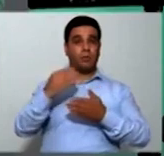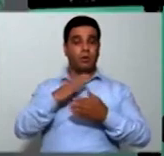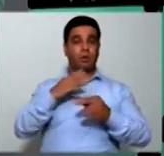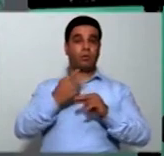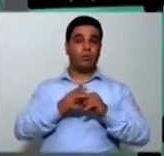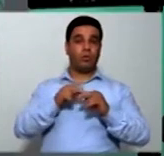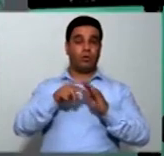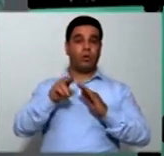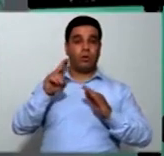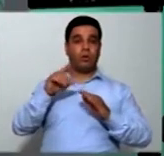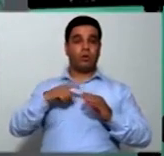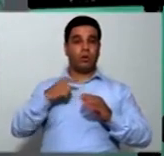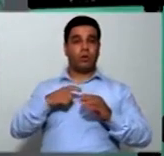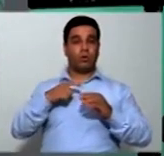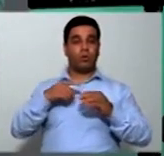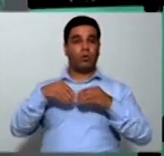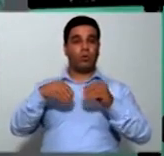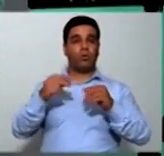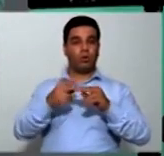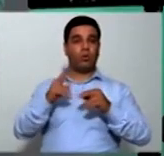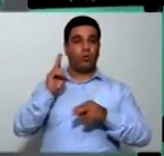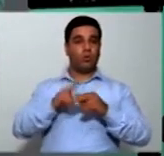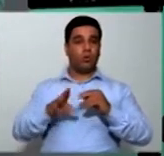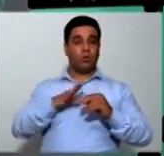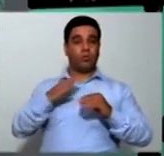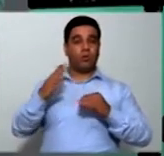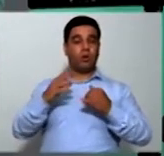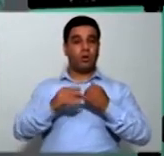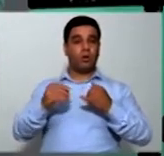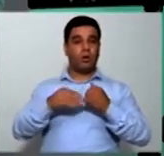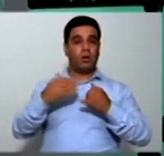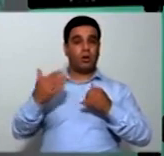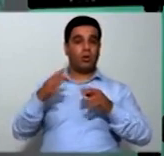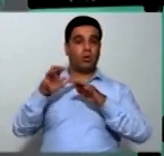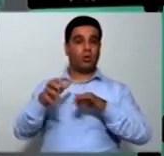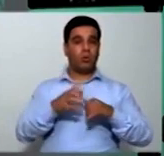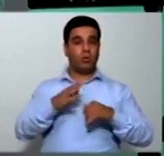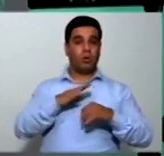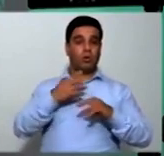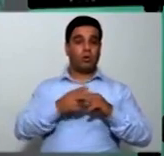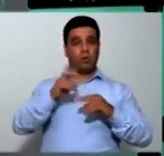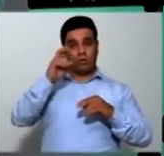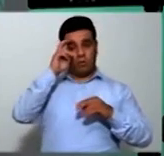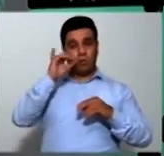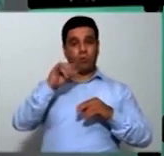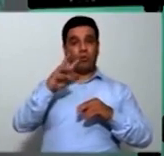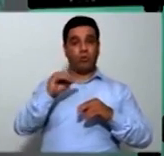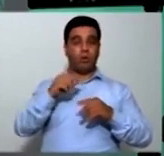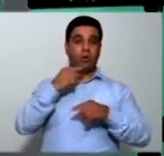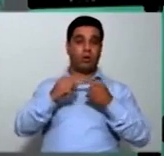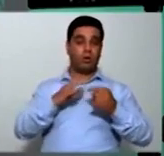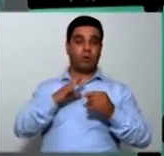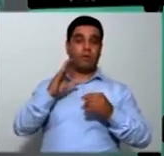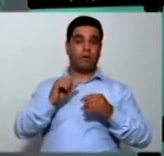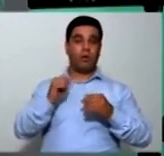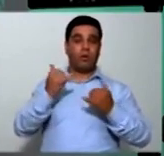bo'lsangiz, dehqon xo'jaliklari tugatildi, ularning yerlari tortib olindi, davlat mulki deb e'lon qilindi va